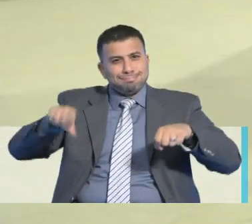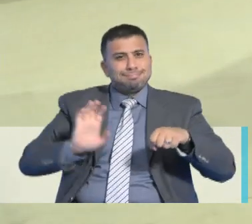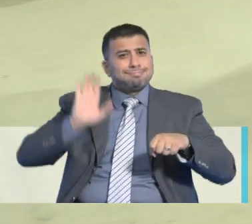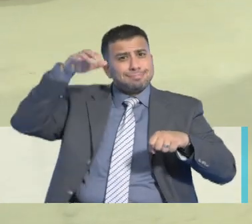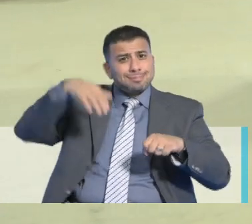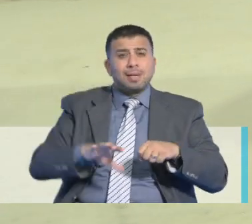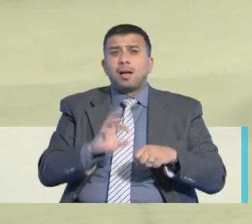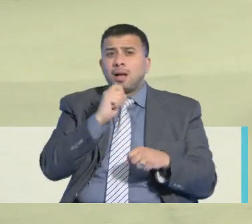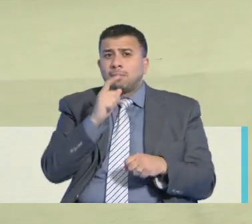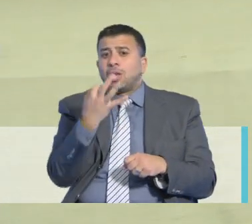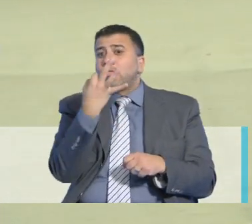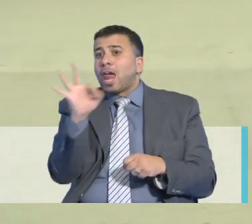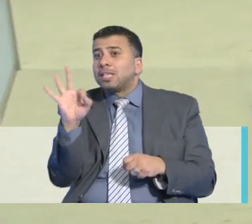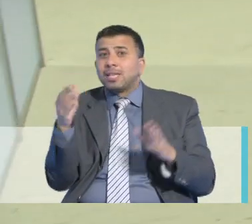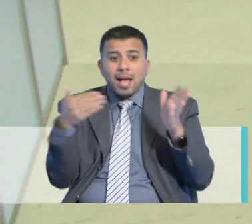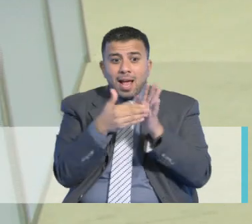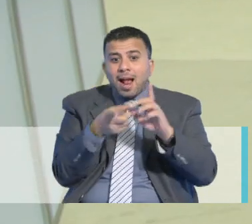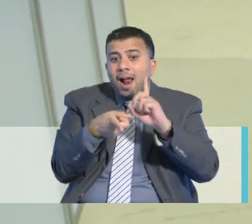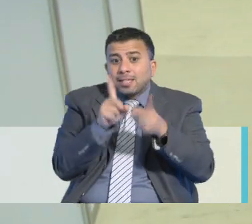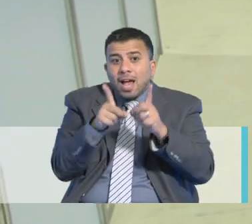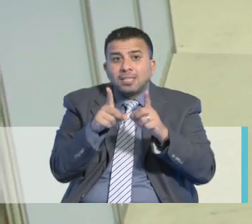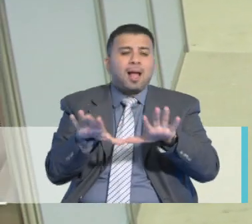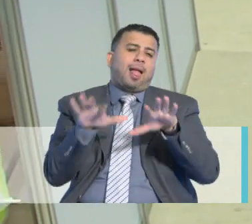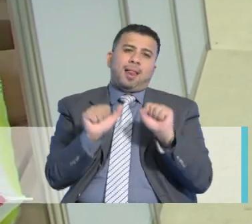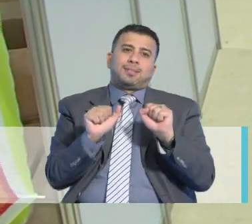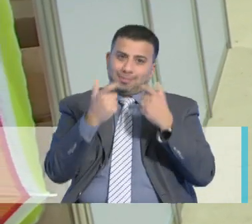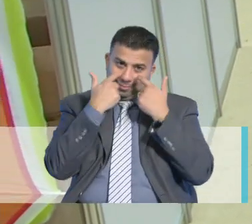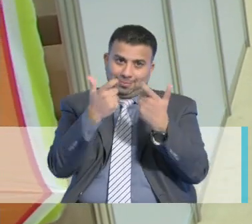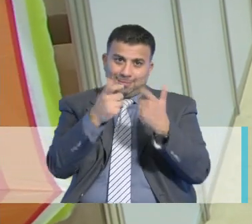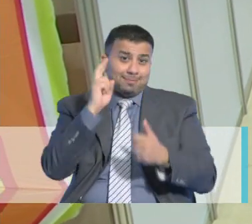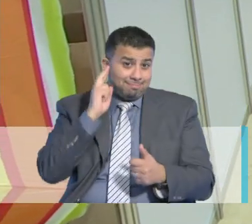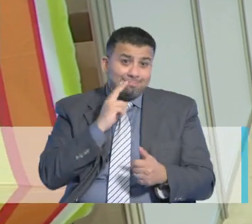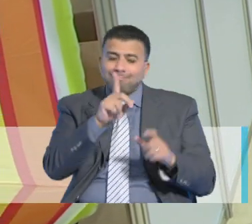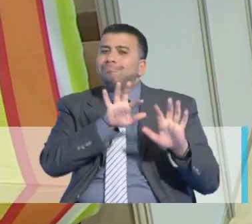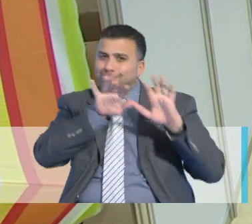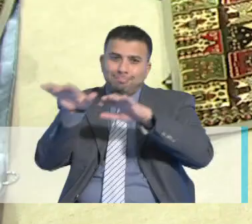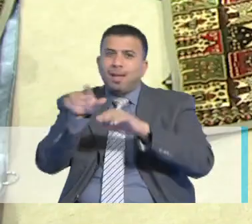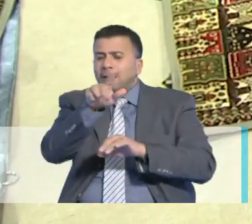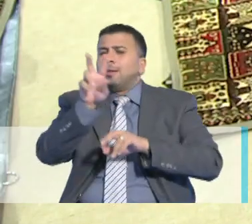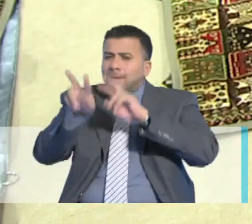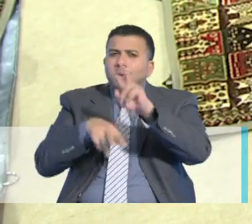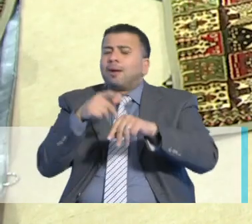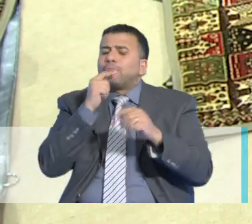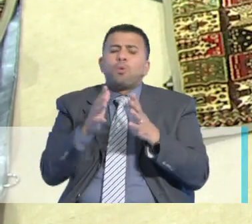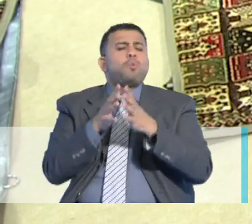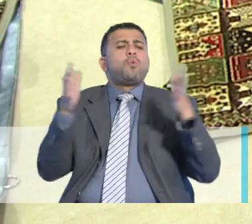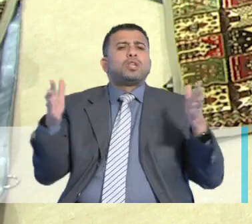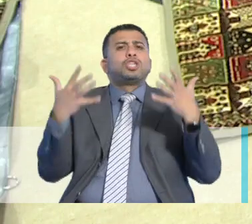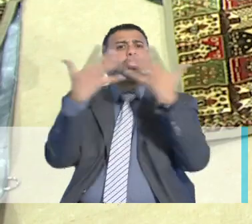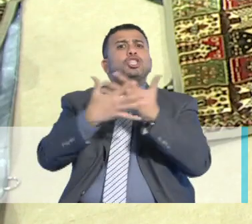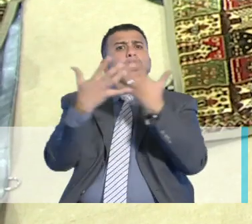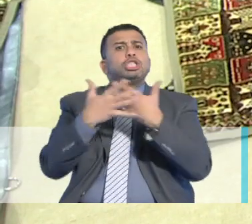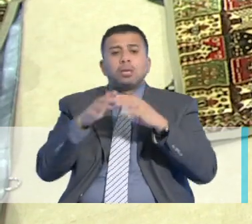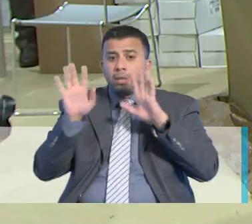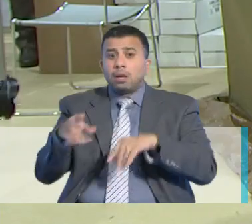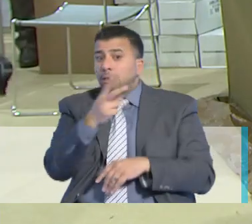فعالياته حتى 30 من الشهر الجاري تجربة فريدة في المنطقة، بما يتضمنه من مشاركة واسعة من الشركات